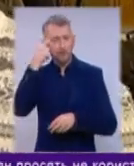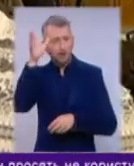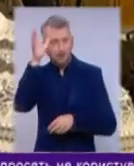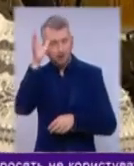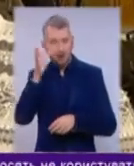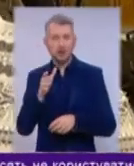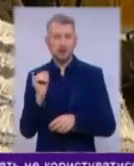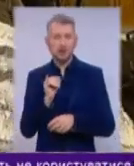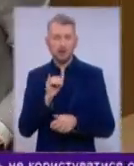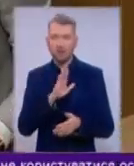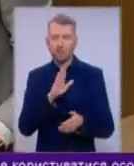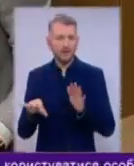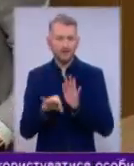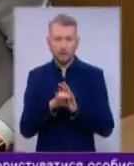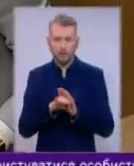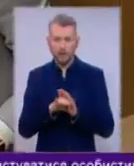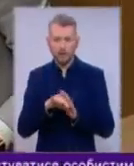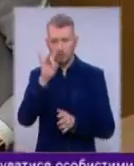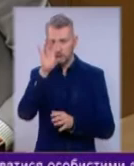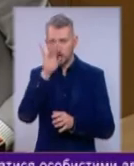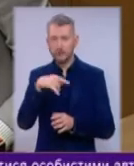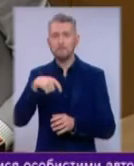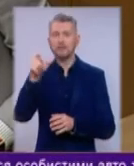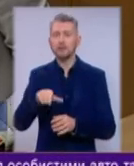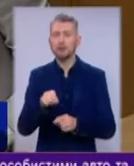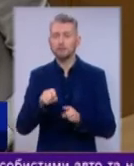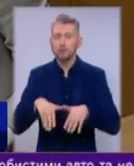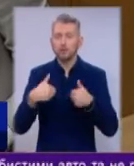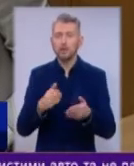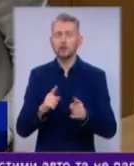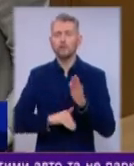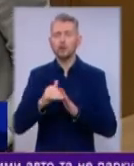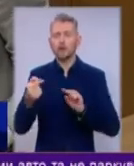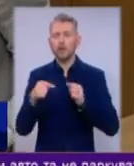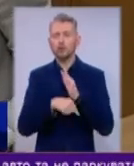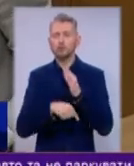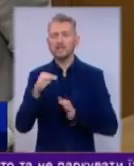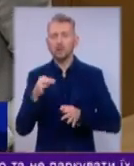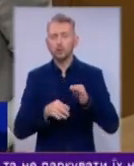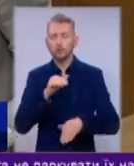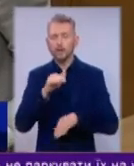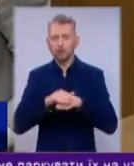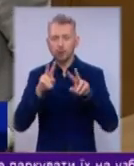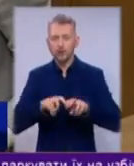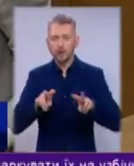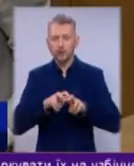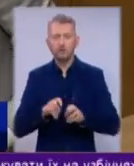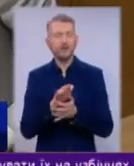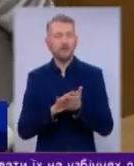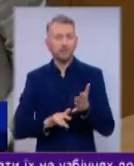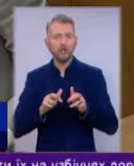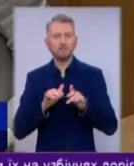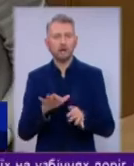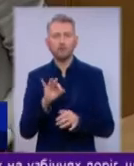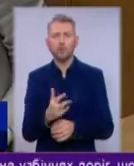не заплямована репутація. Президентом пропонується, щоб Вищий антикорупційний суд фактично розглядав, вибачте, справи про